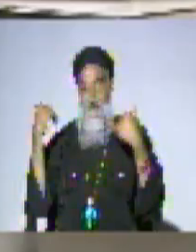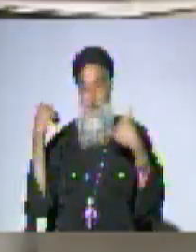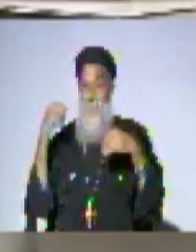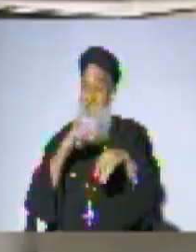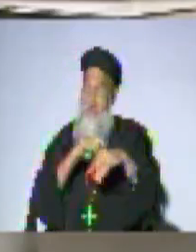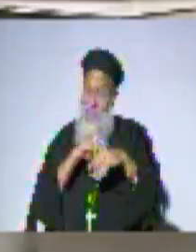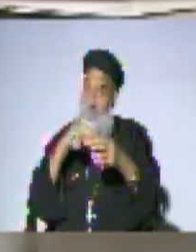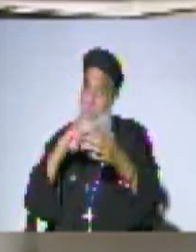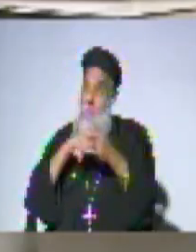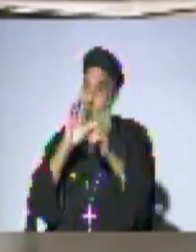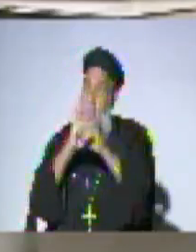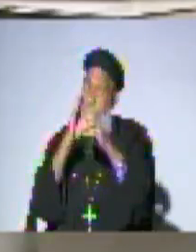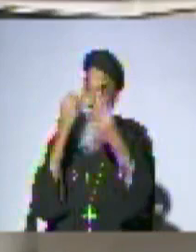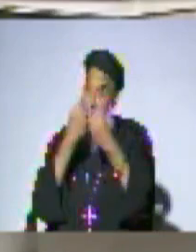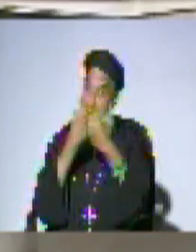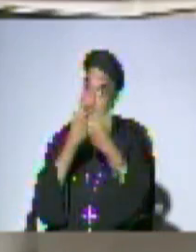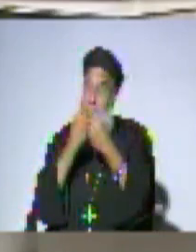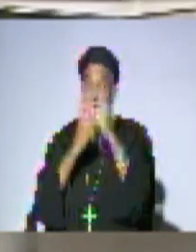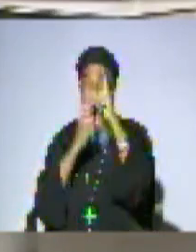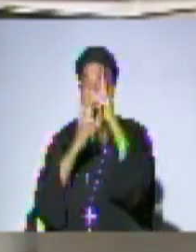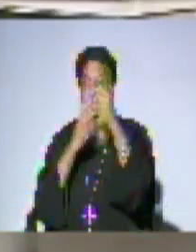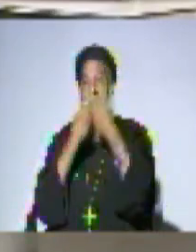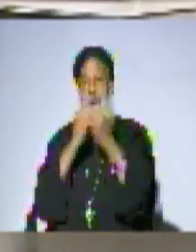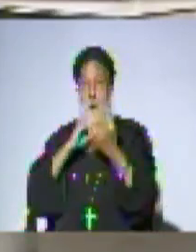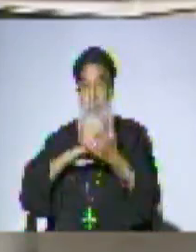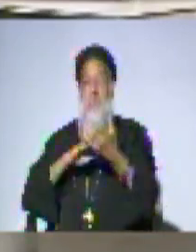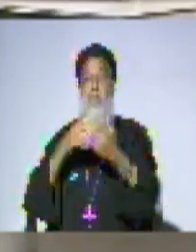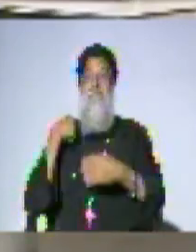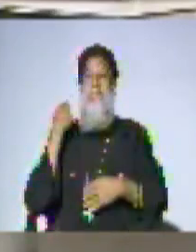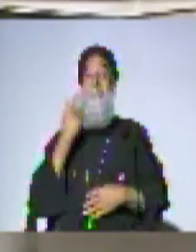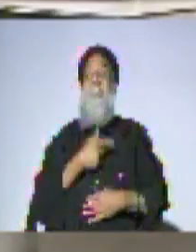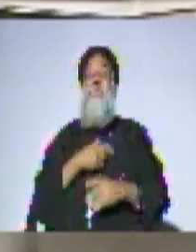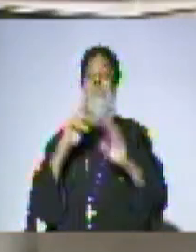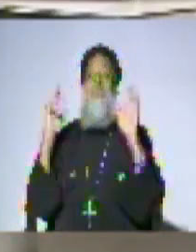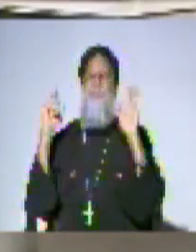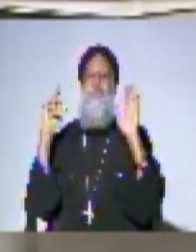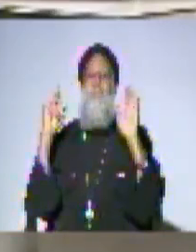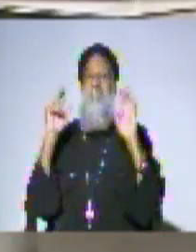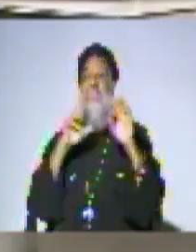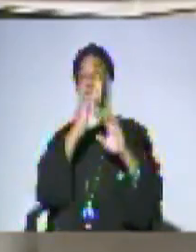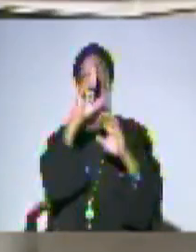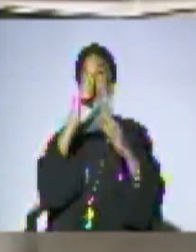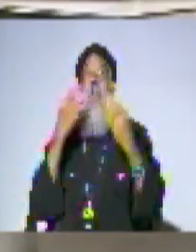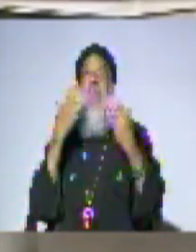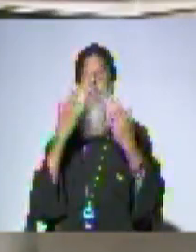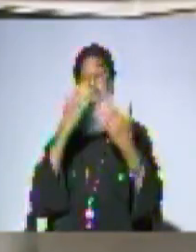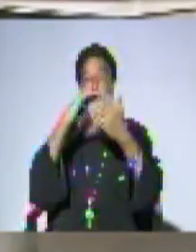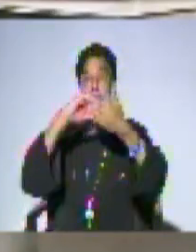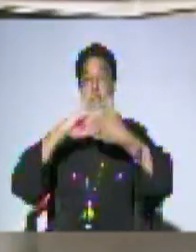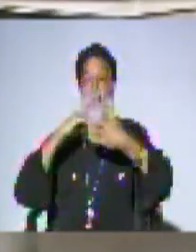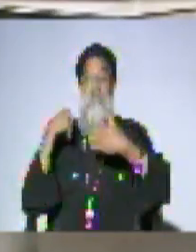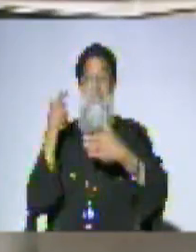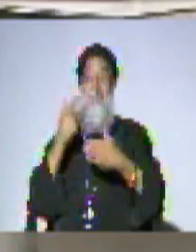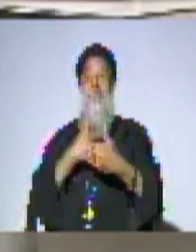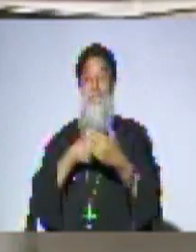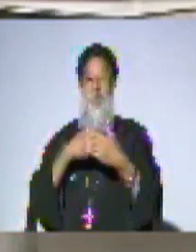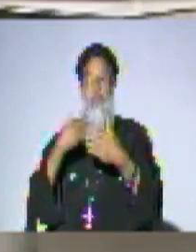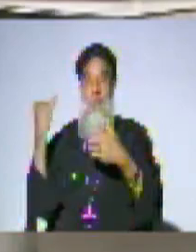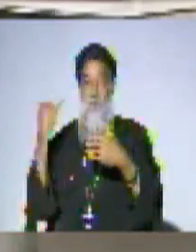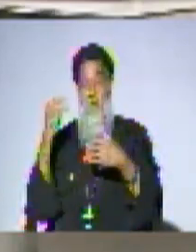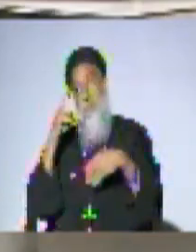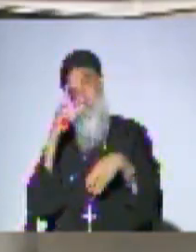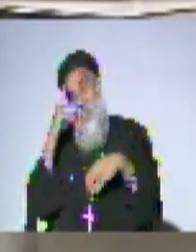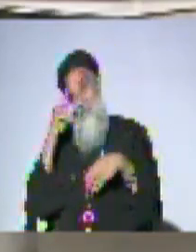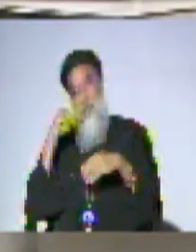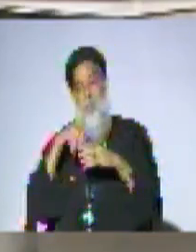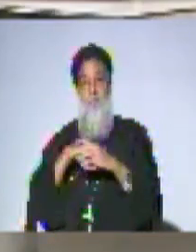غير ربنا، وربنا بيعمل المعجزة استجابة لصلاة القديس لما يكون قريب من